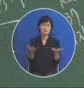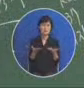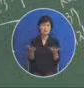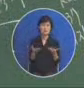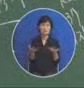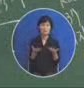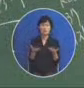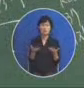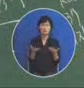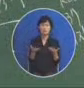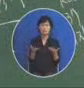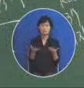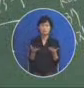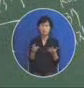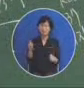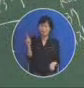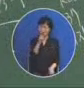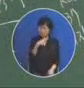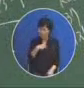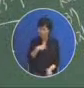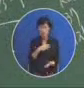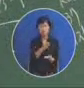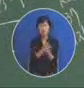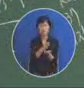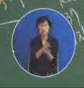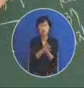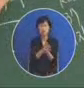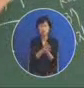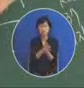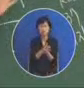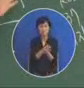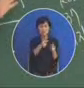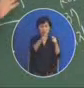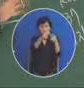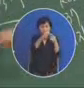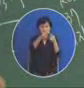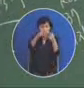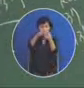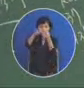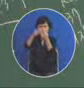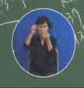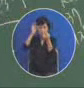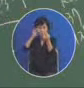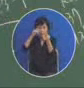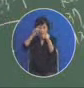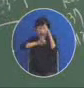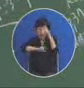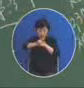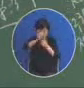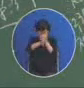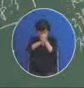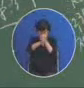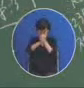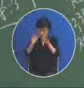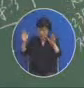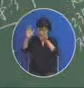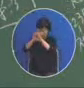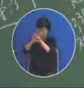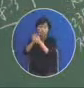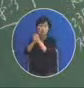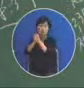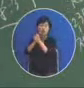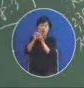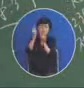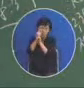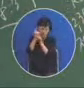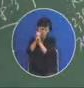that comes from this. 아무것도 걱정하지 마시고 이걸 놓고는 아침 저녁으로 기도하시라. Don't worry about anything else, but really holding on to this, pray day